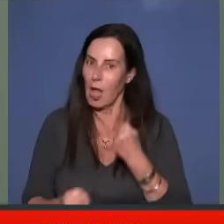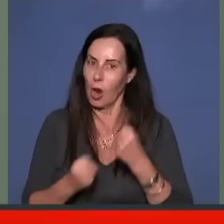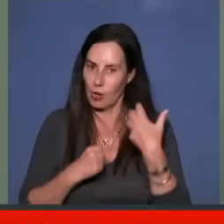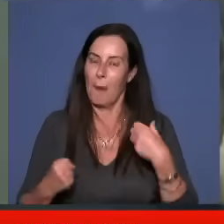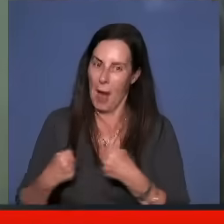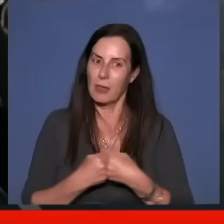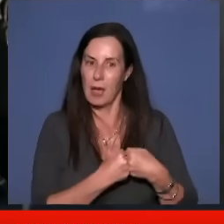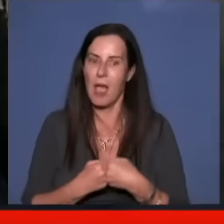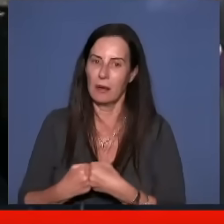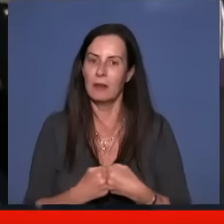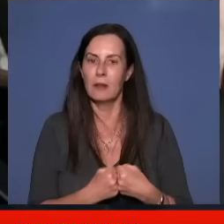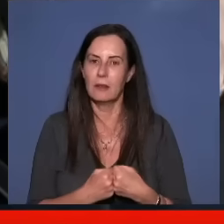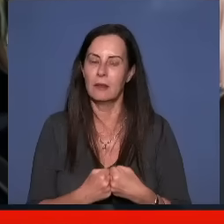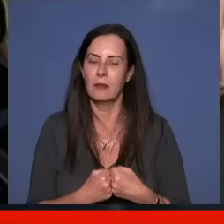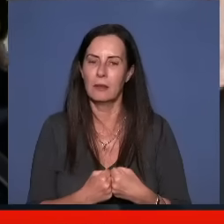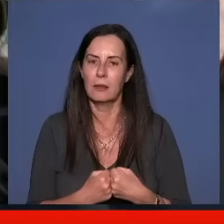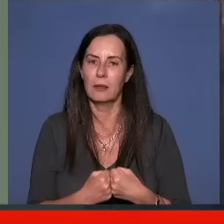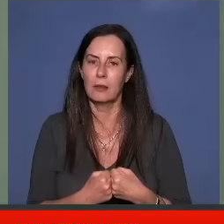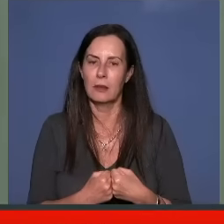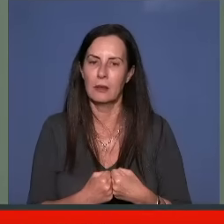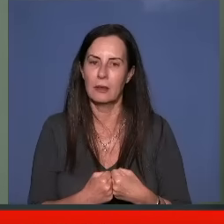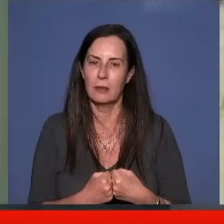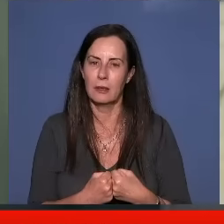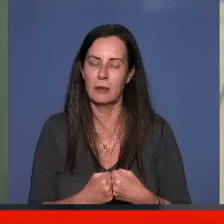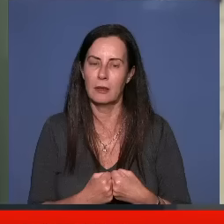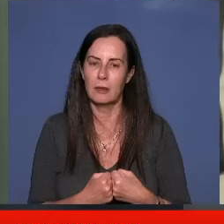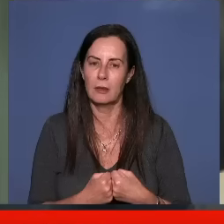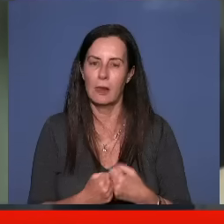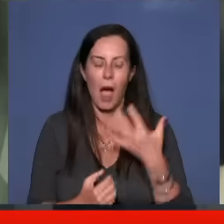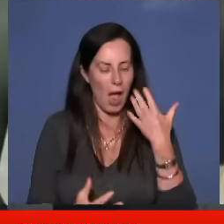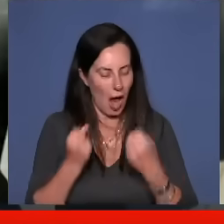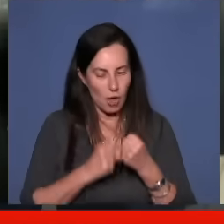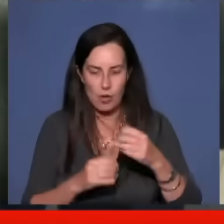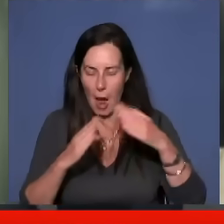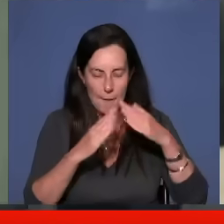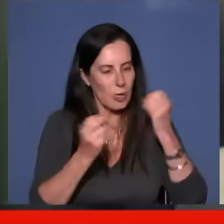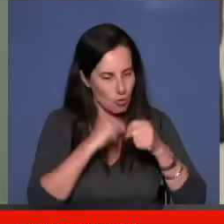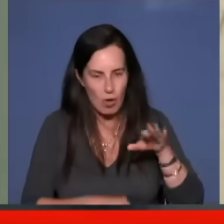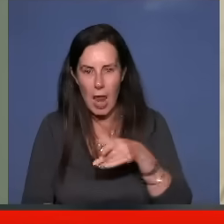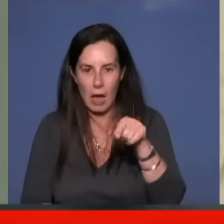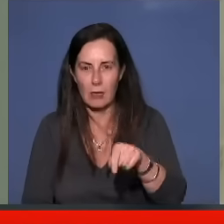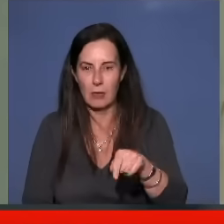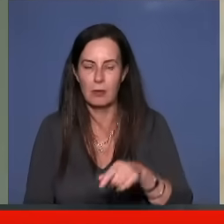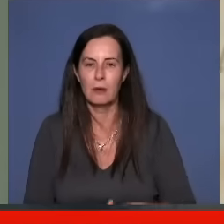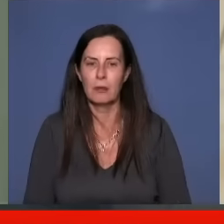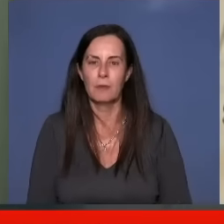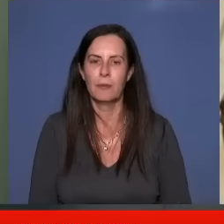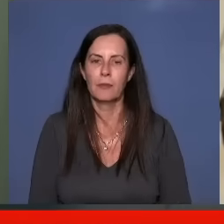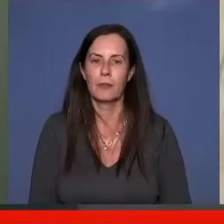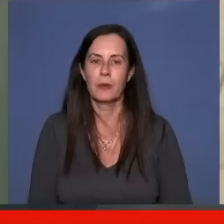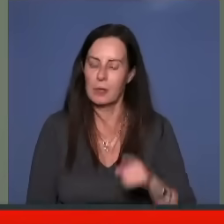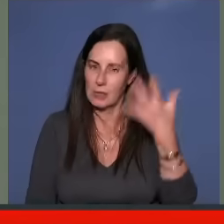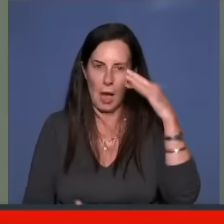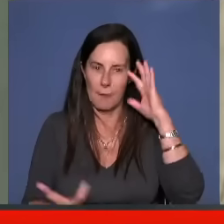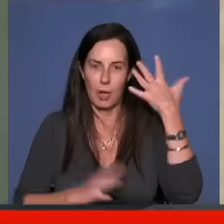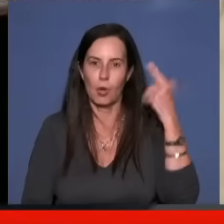המון מבנים. אז כן. כן, מה שנקרא, הניבות שם בין בתים, זה היה... עשיתי לב החילוף משמר. שמע, זה היה מטורף, זה היה... אני